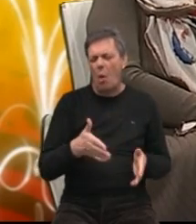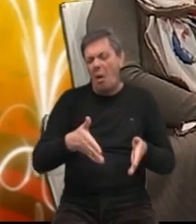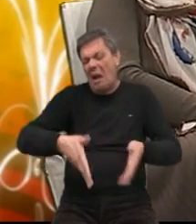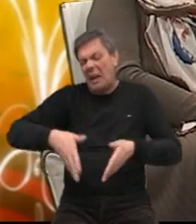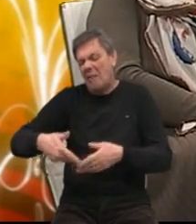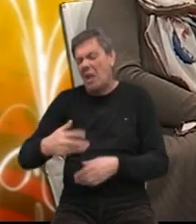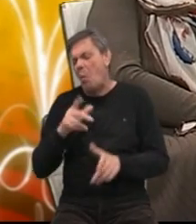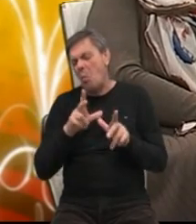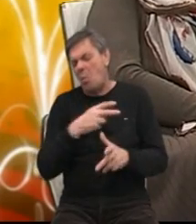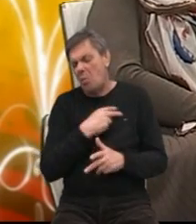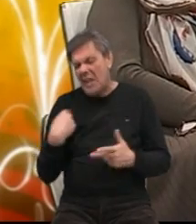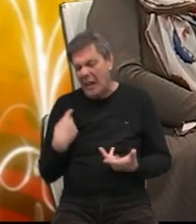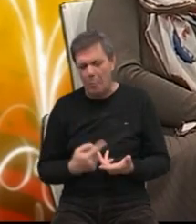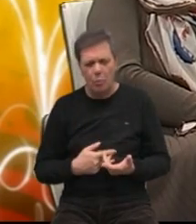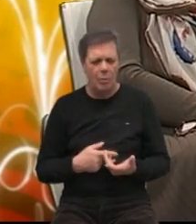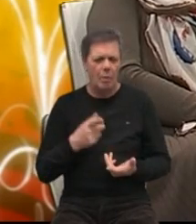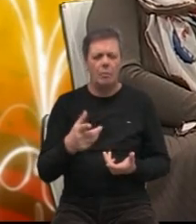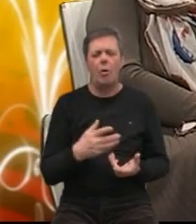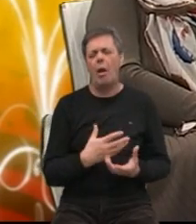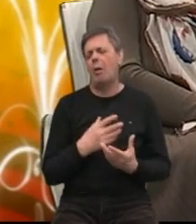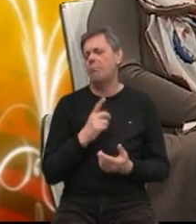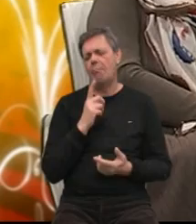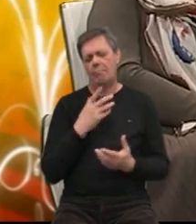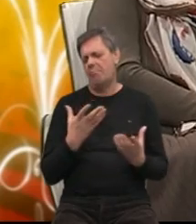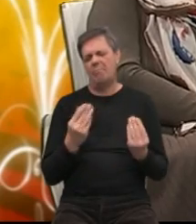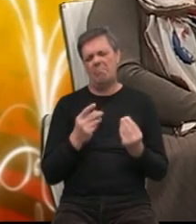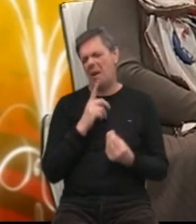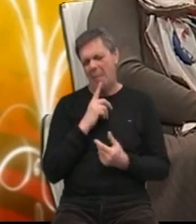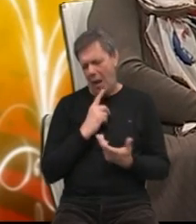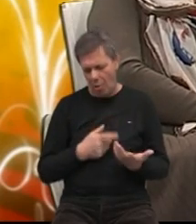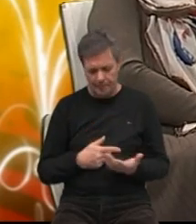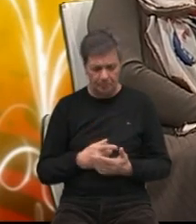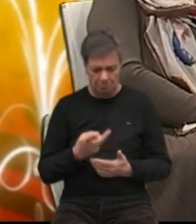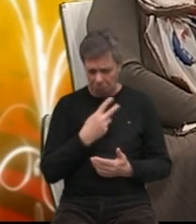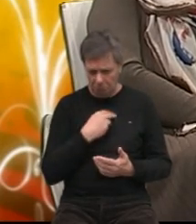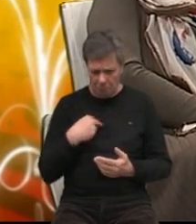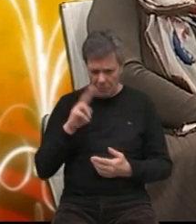u Zagrebu, što je puno premalo. Jer ako vi u Zagrebu imate